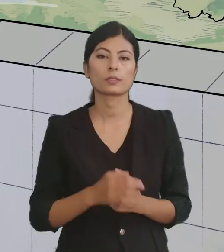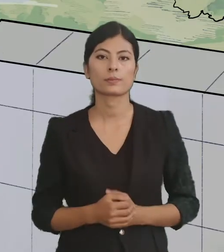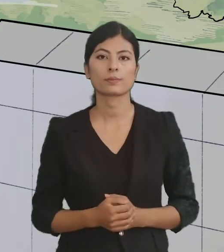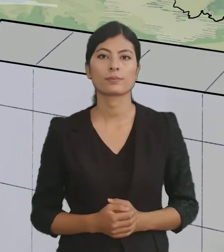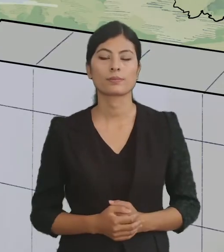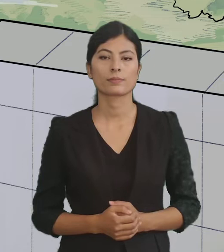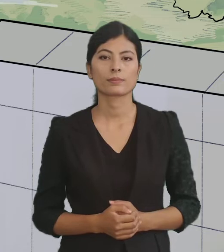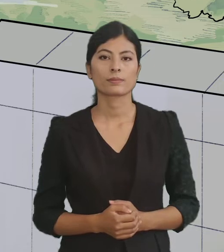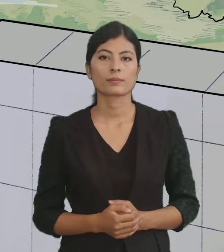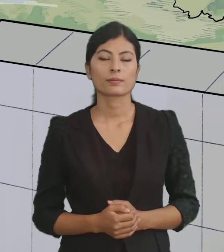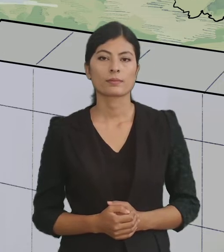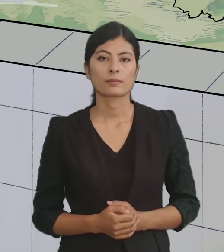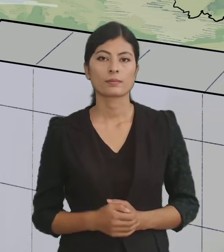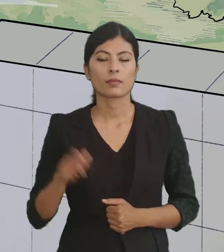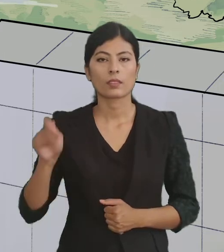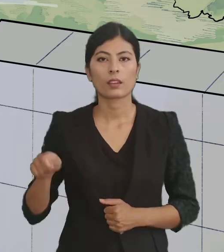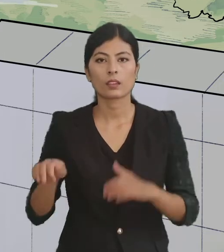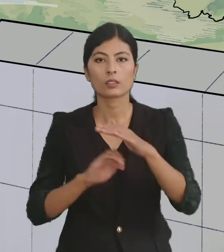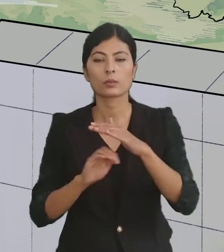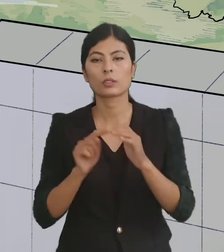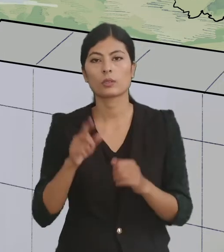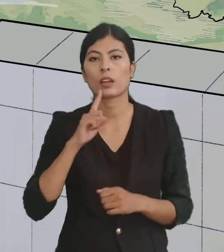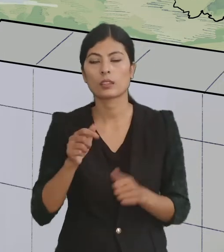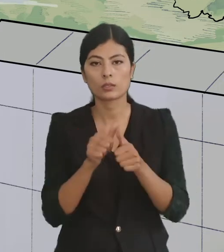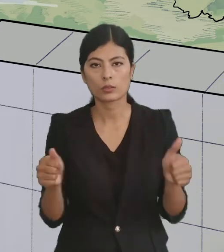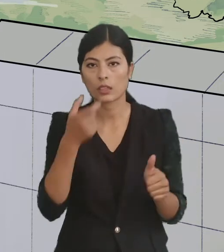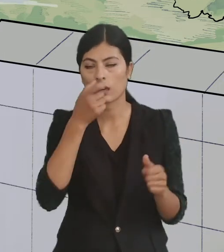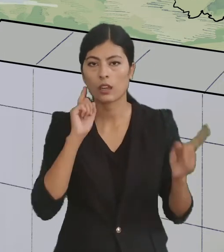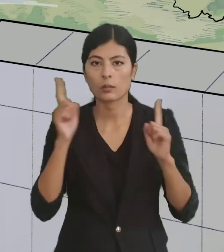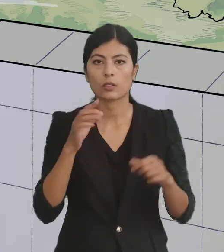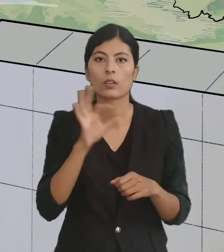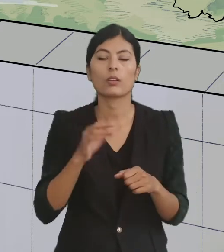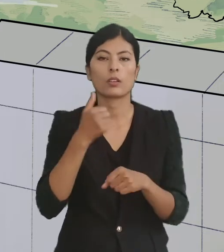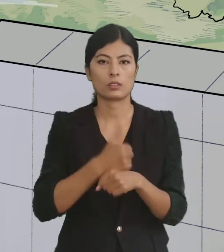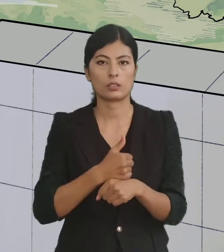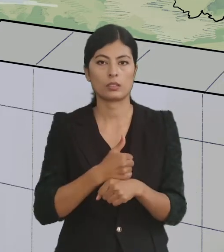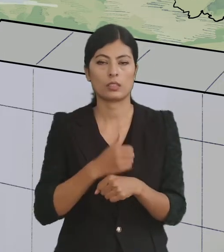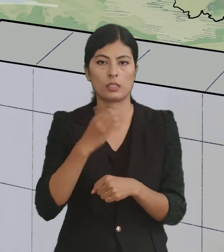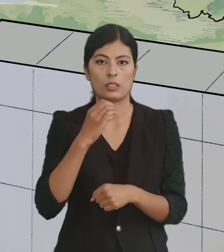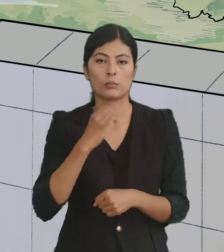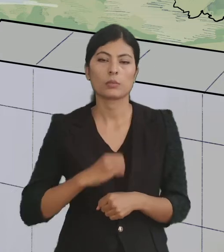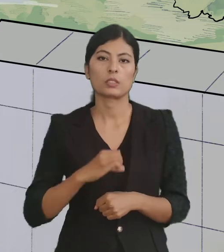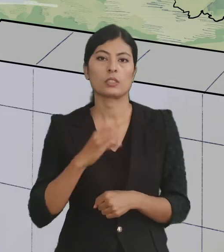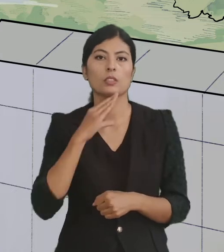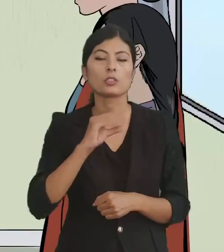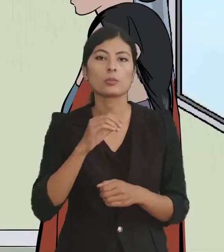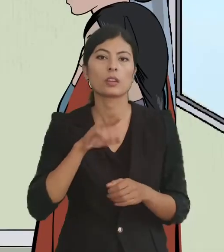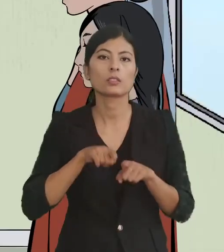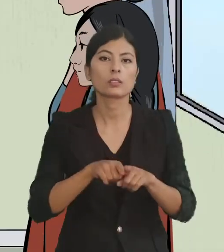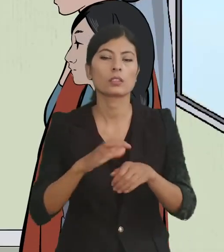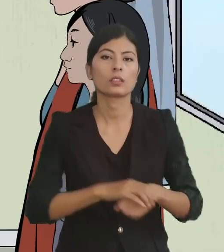छ। न्यायिक समितिको आदेश बमोजिम गाउँपालिकाका अधिकृत पीडित किशोरीसँगै लिएर पुनर्स्थापना